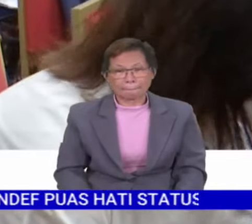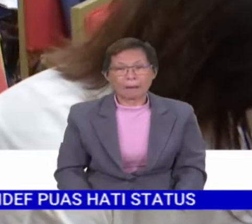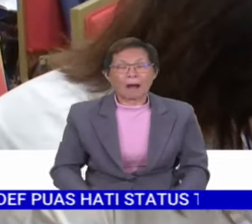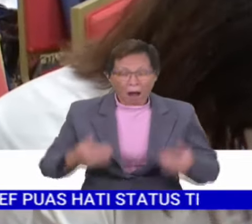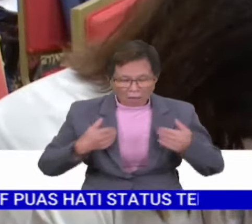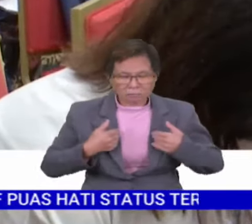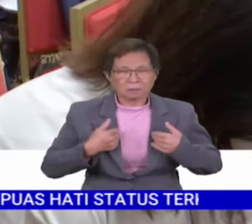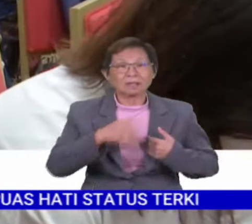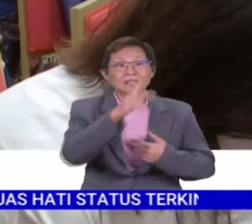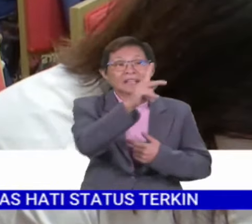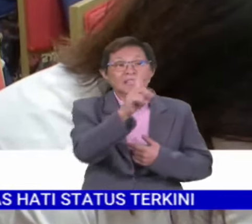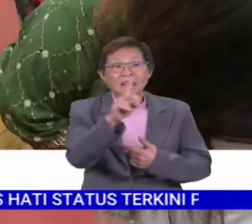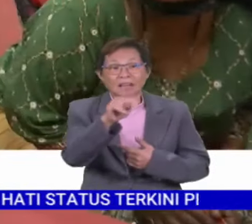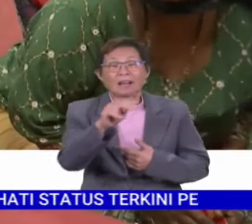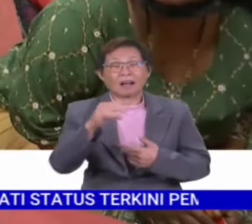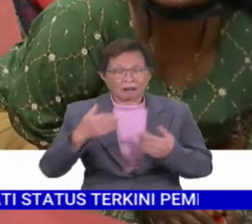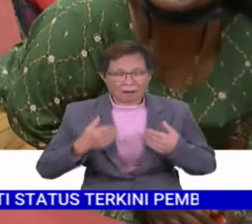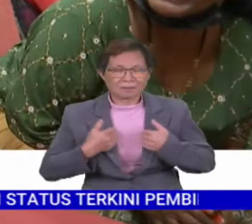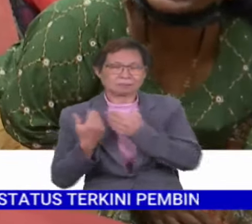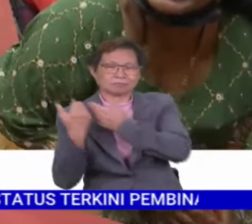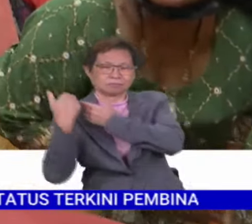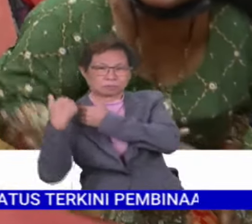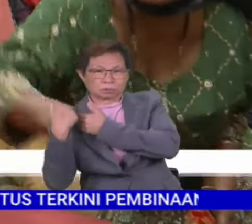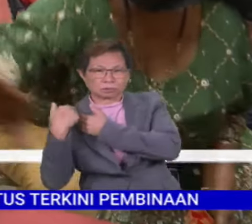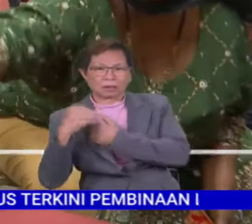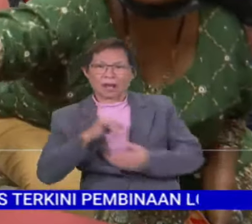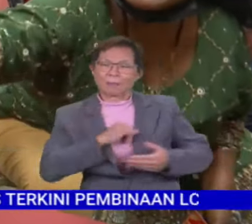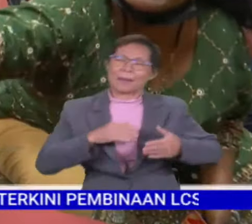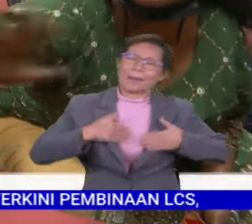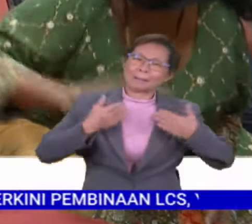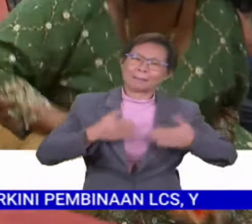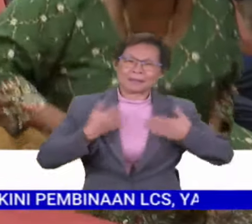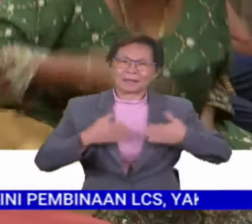ada tanggungjawab. Hanya happy.